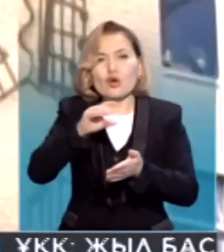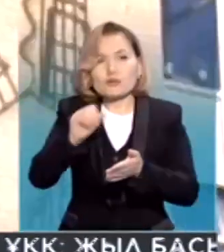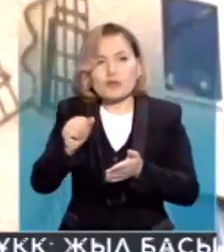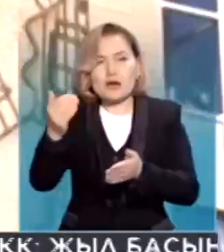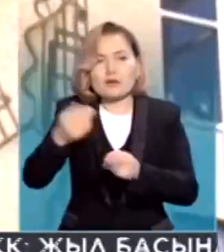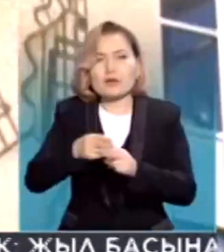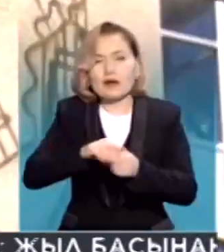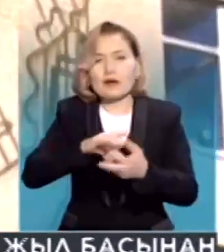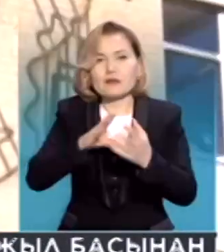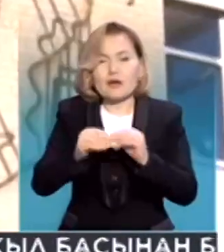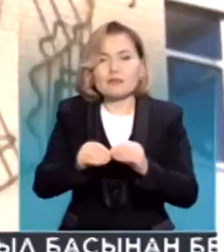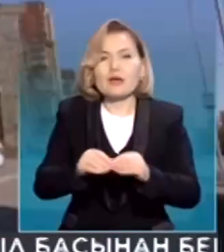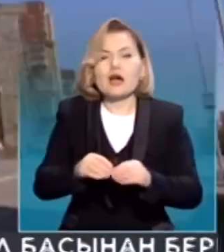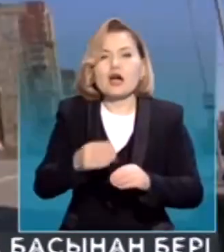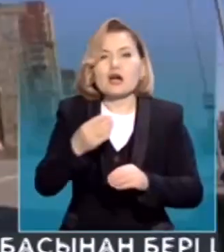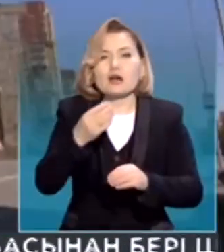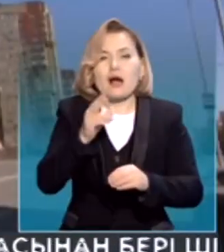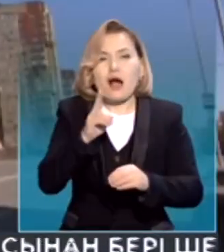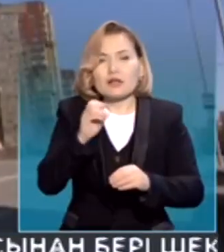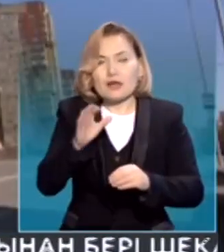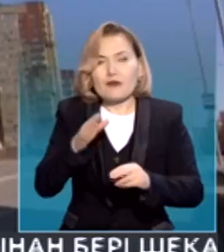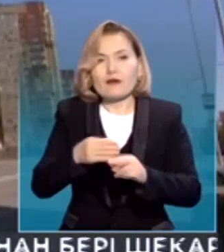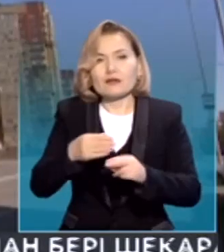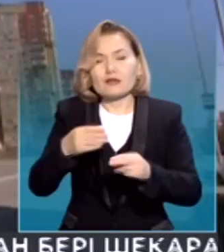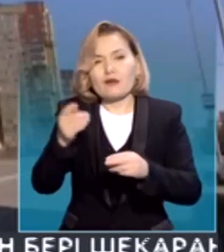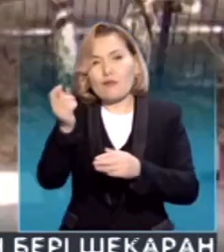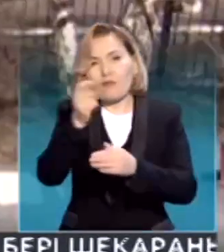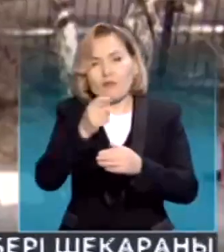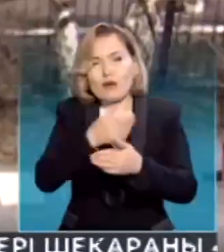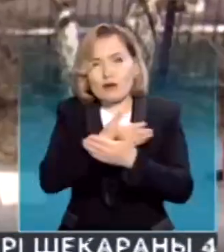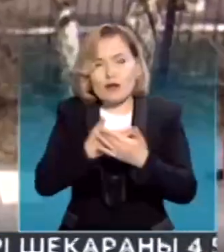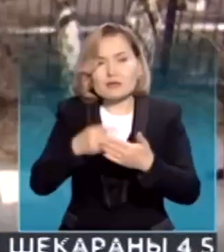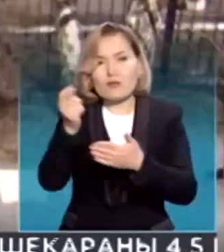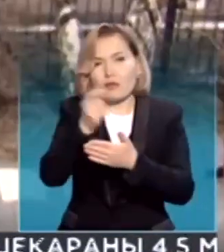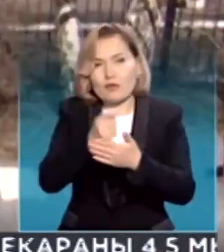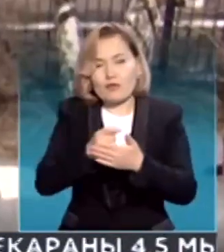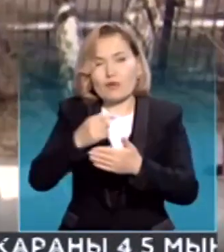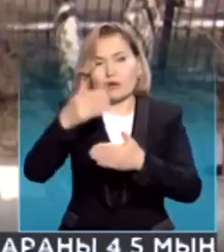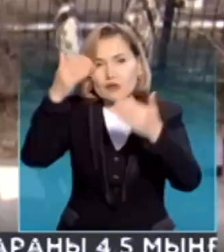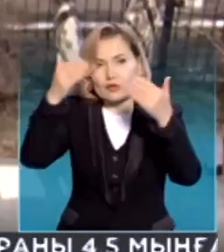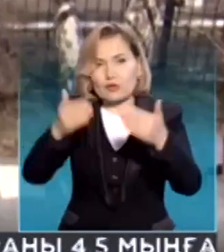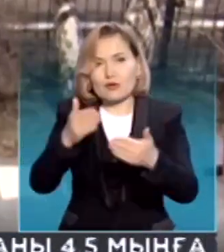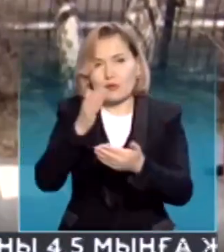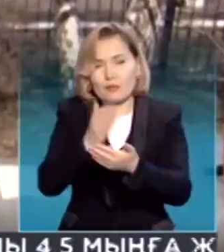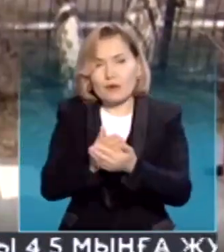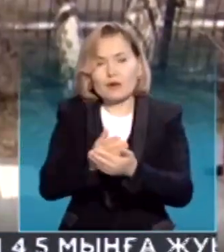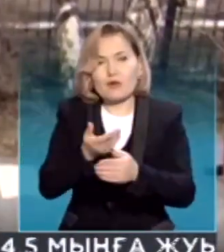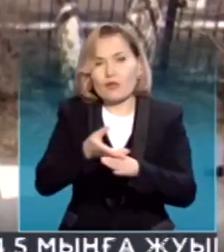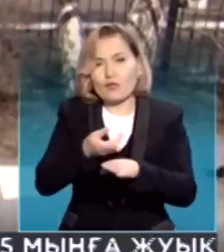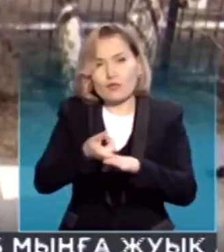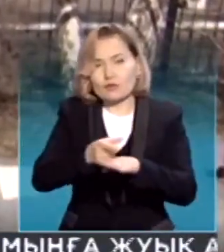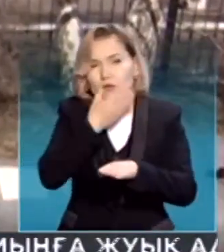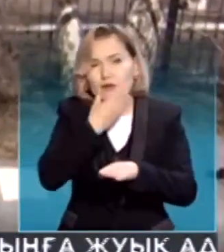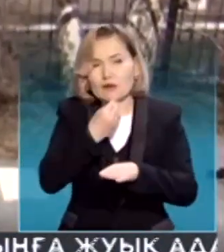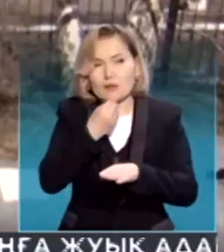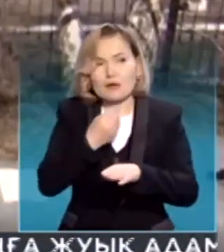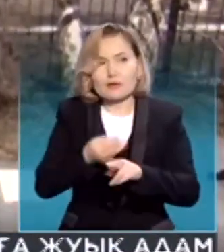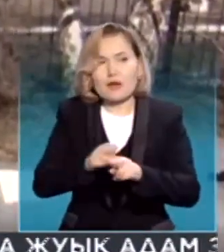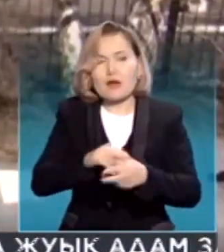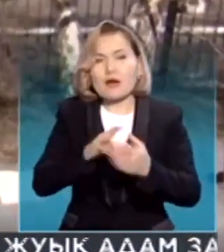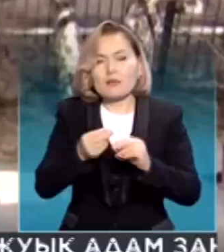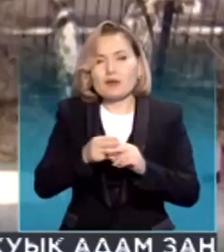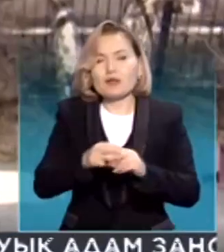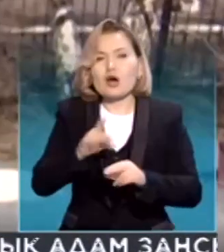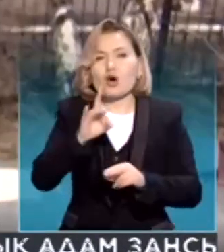композитор, әнұран авторы Шәмші Қалдаяқовтың бейнесі беделенген. Мен Роза Бағланованы кейін өзім профессорым